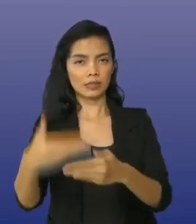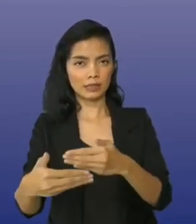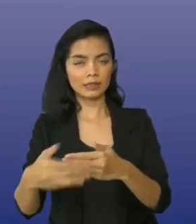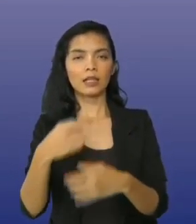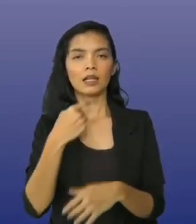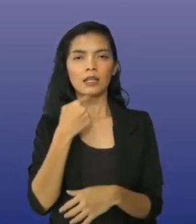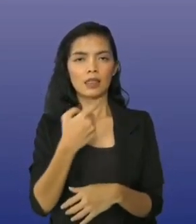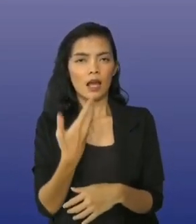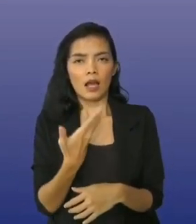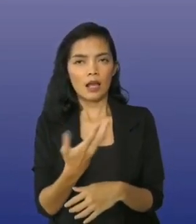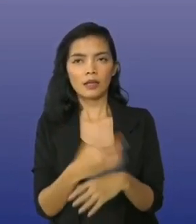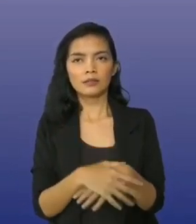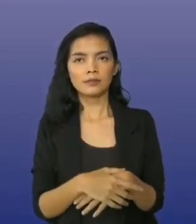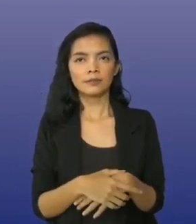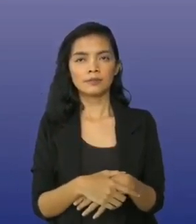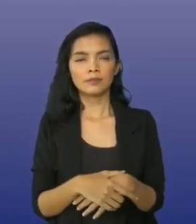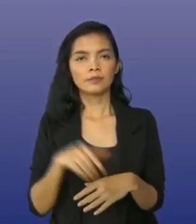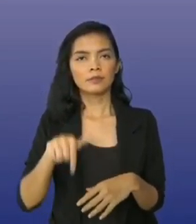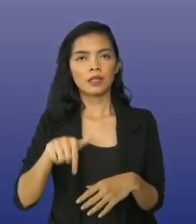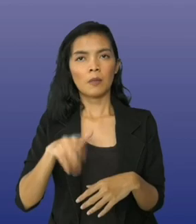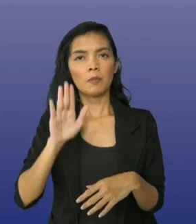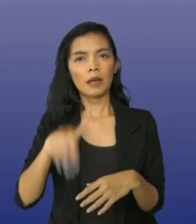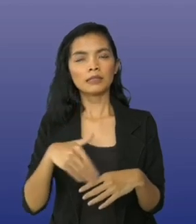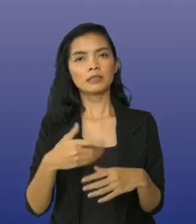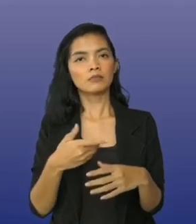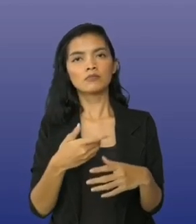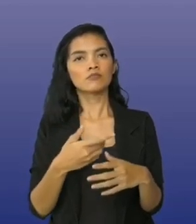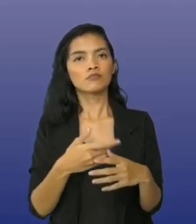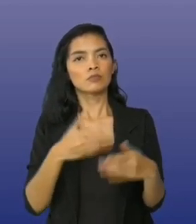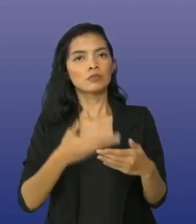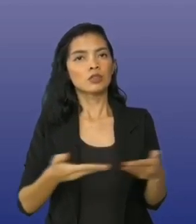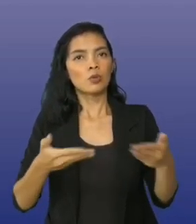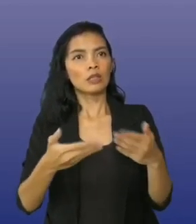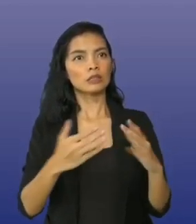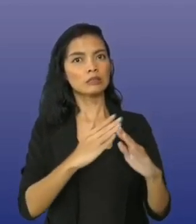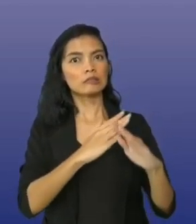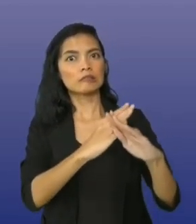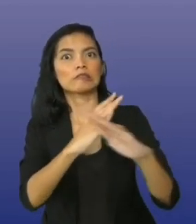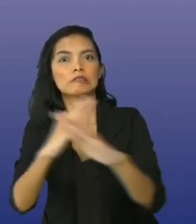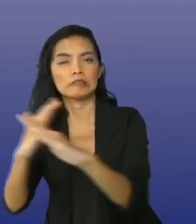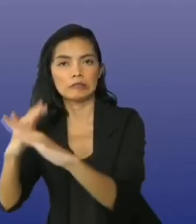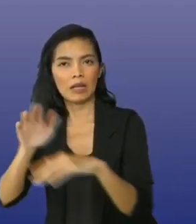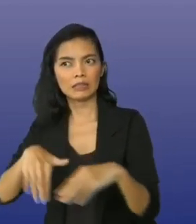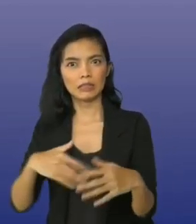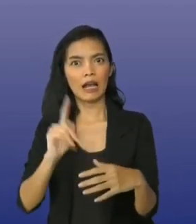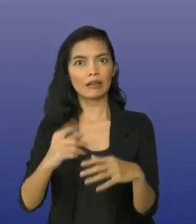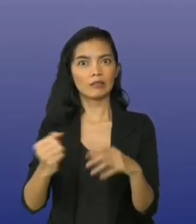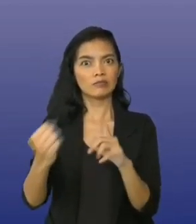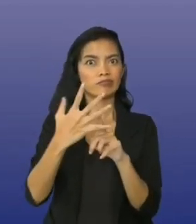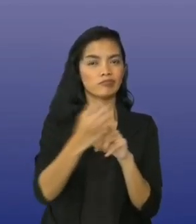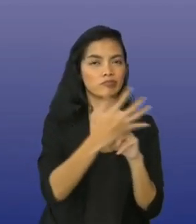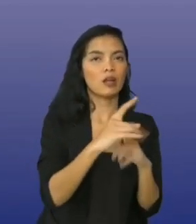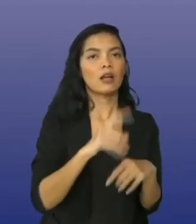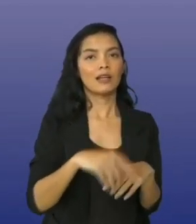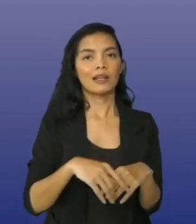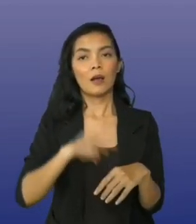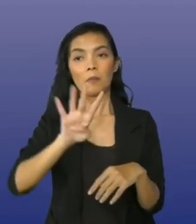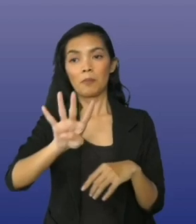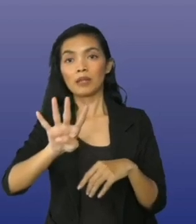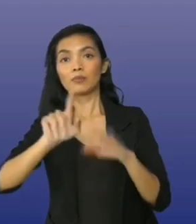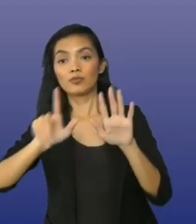basis-basis yang hari ini sedang menghadapi situasi sementara 47 Desa